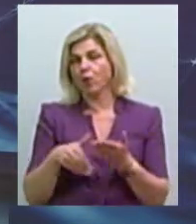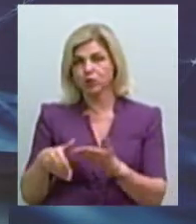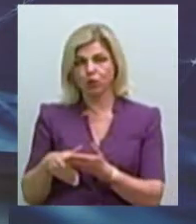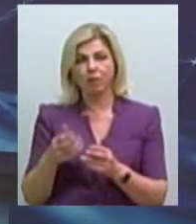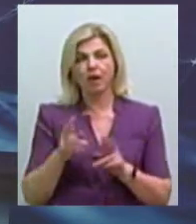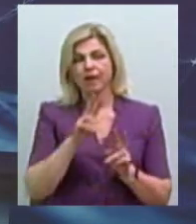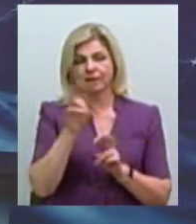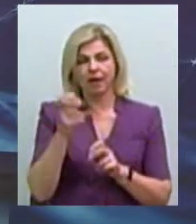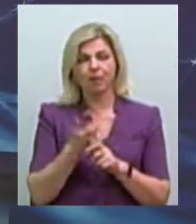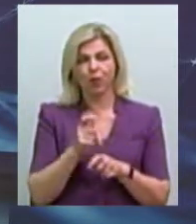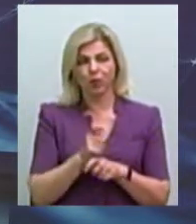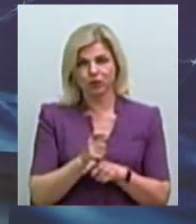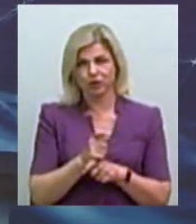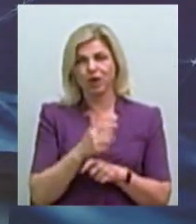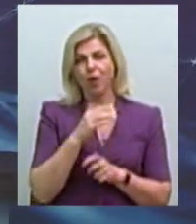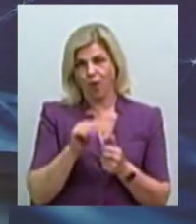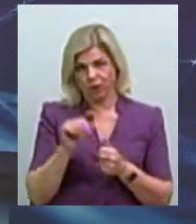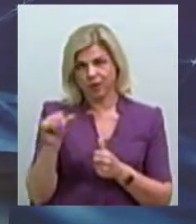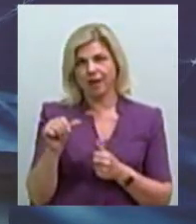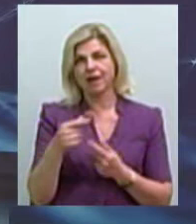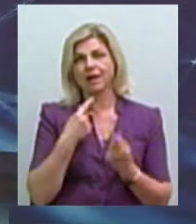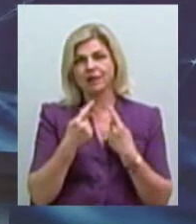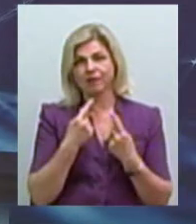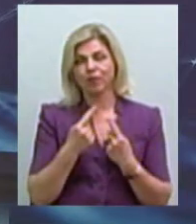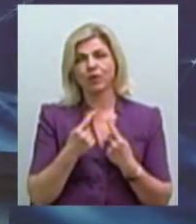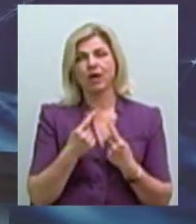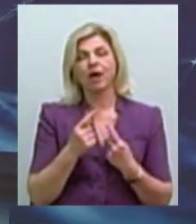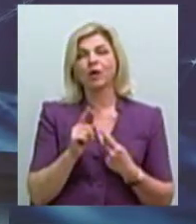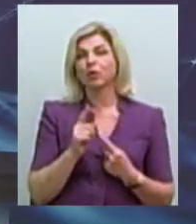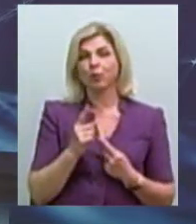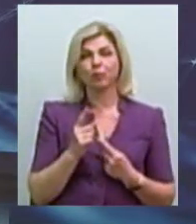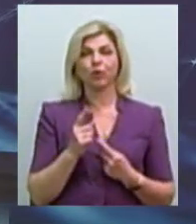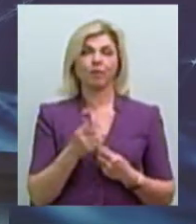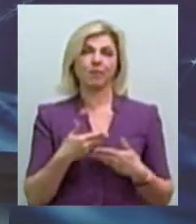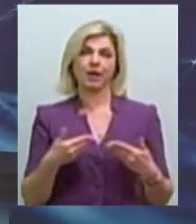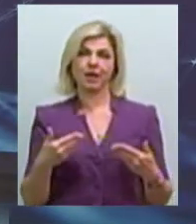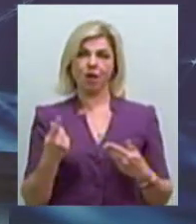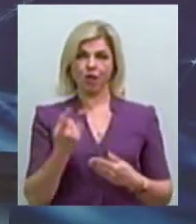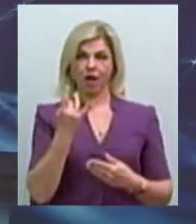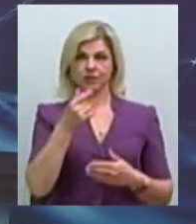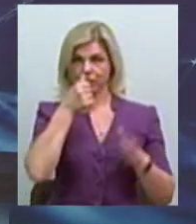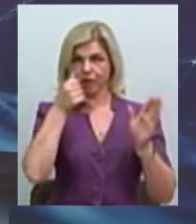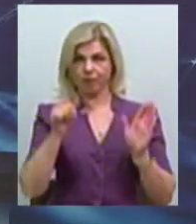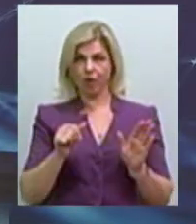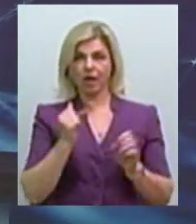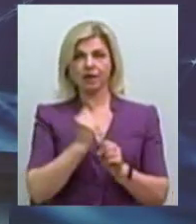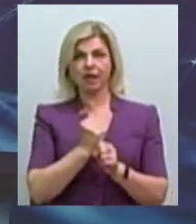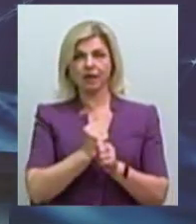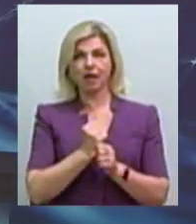дуже значного окремого розговору, оскільки ми ж раз на півроку робимо